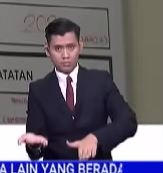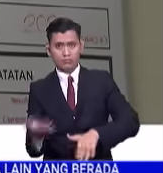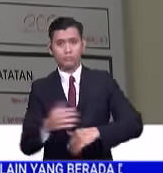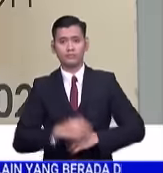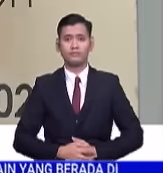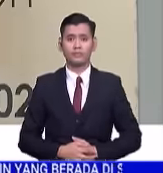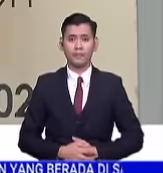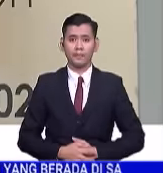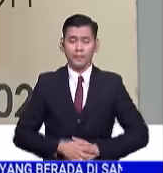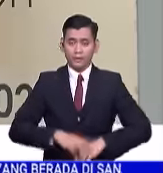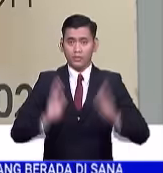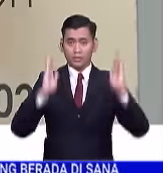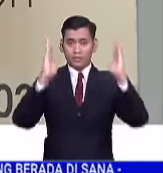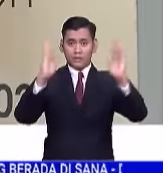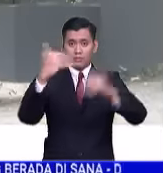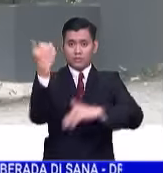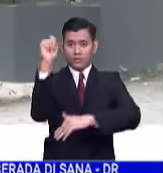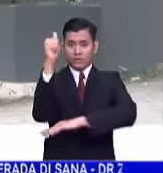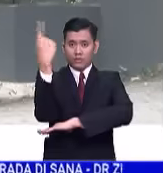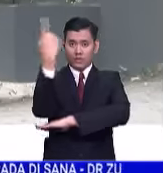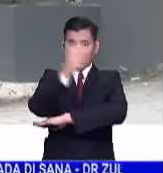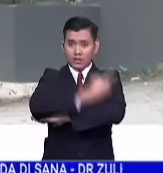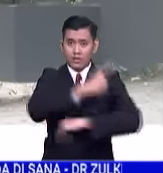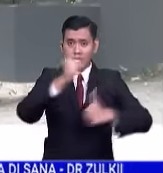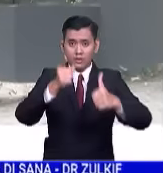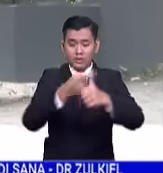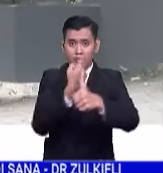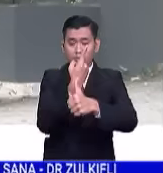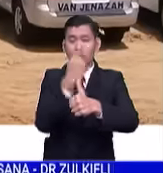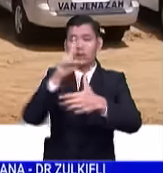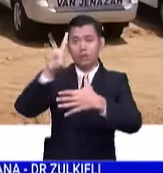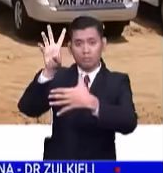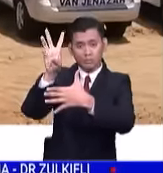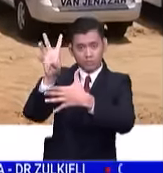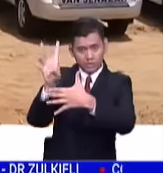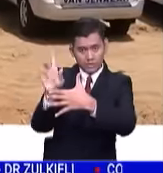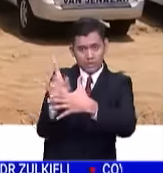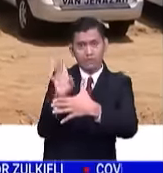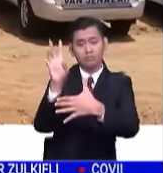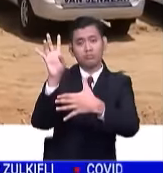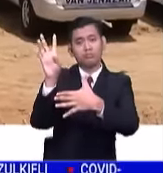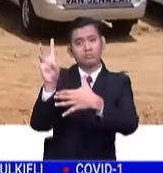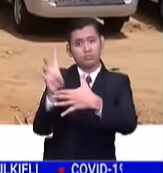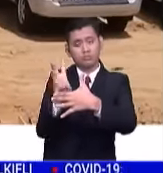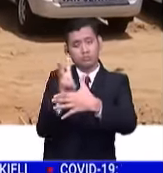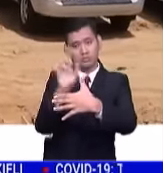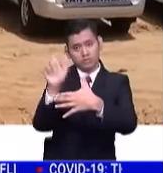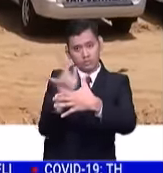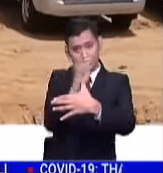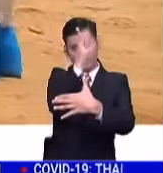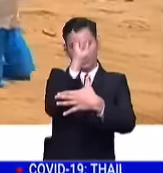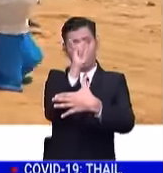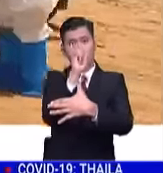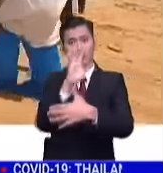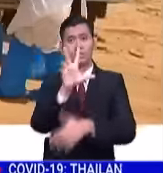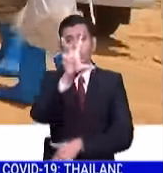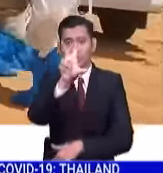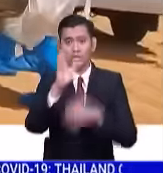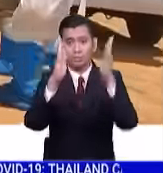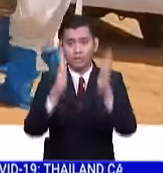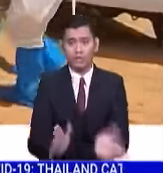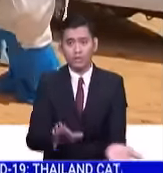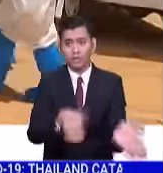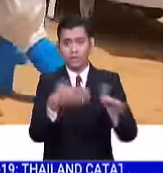Dalam tempoh 10 hari pertama bulan Jun sahaja, hampir 30 jenazah COVID-19